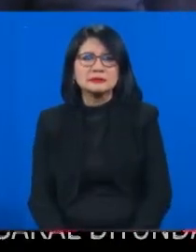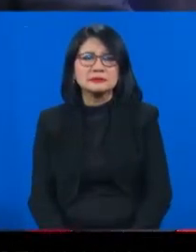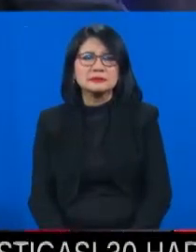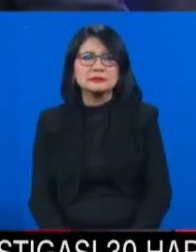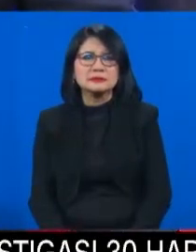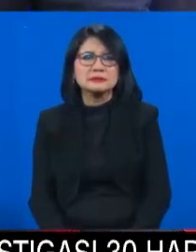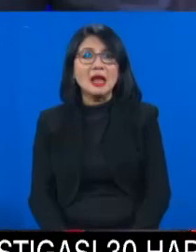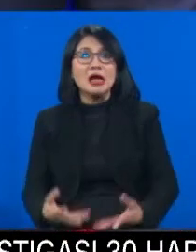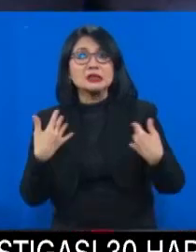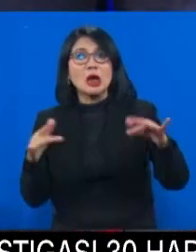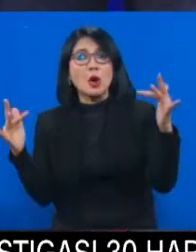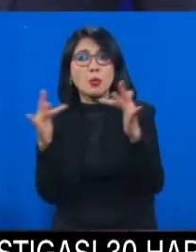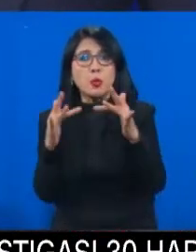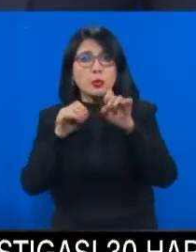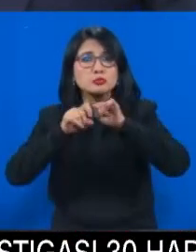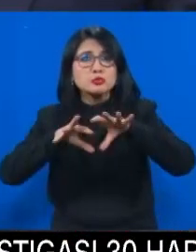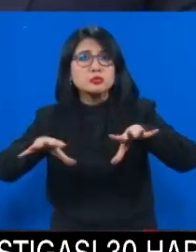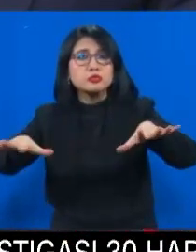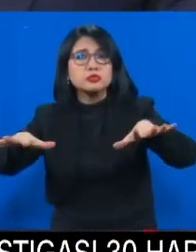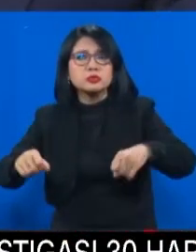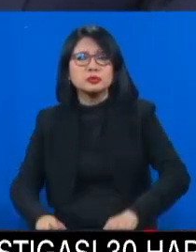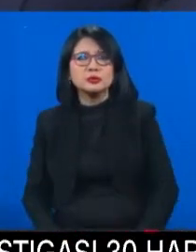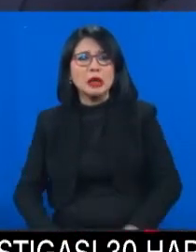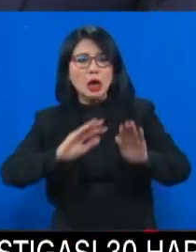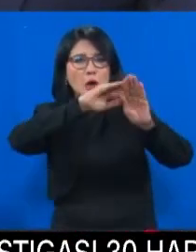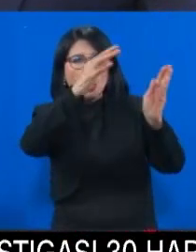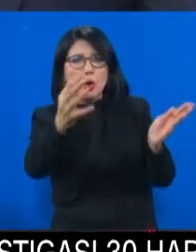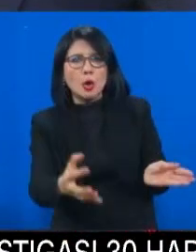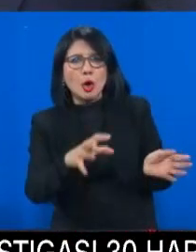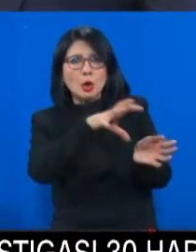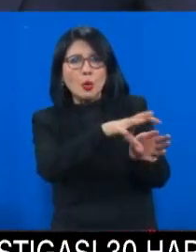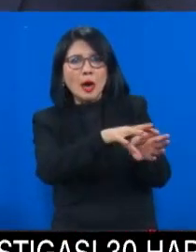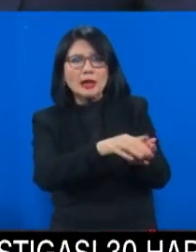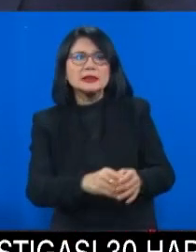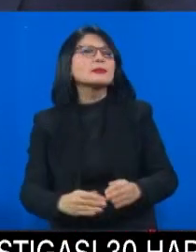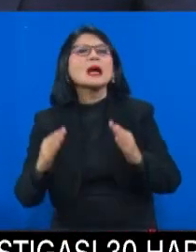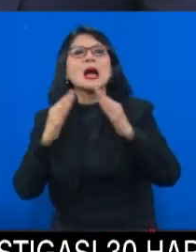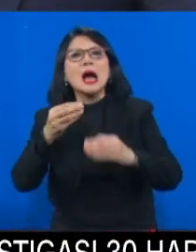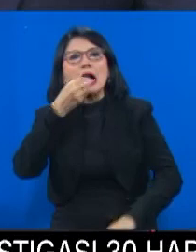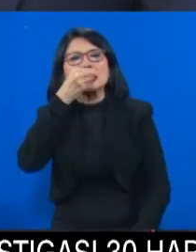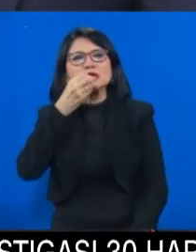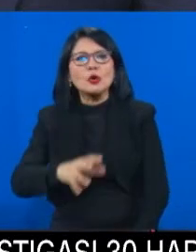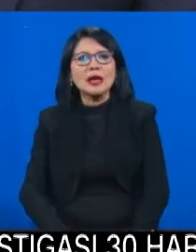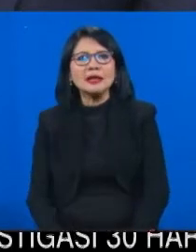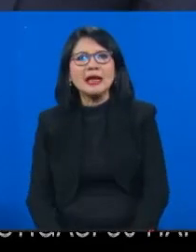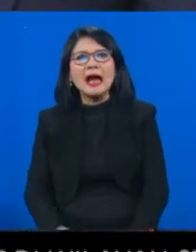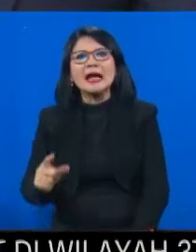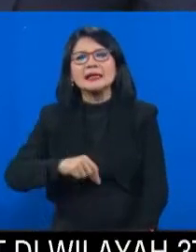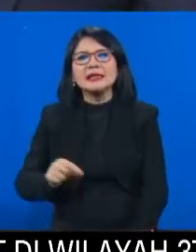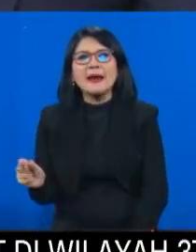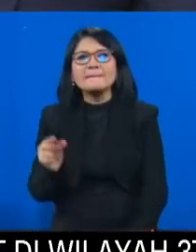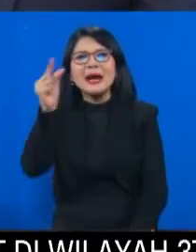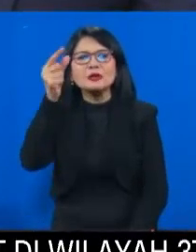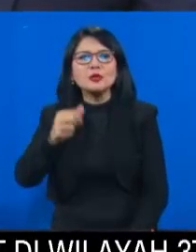Setelah menjadi viral di media sosial, akhirnya goa yang dijadikan restoran di kawasan hotel mewah di Pecatu, Badung, Bali